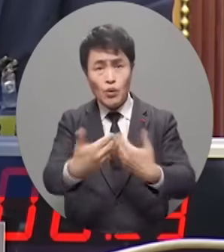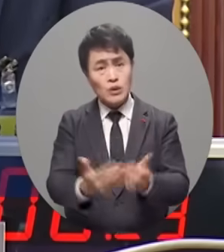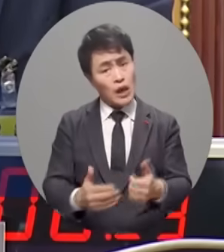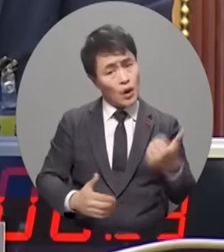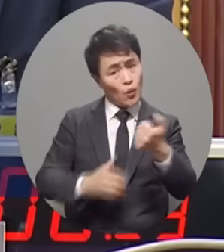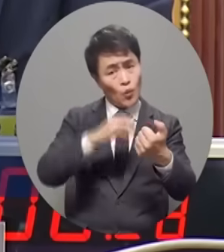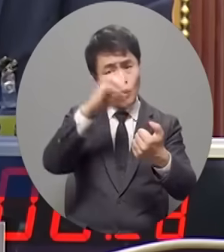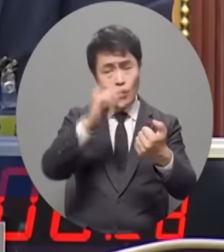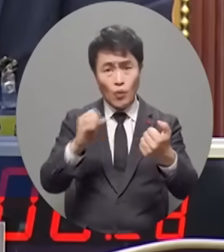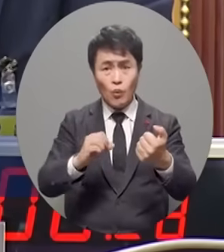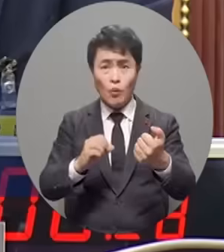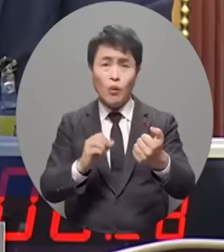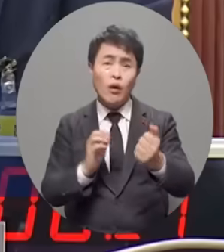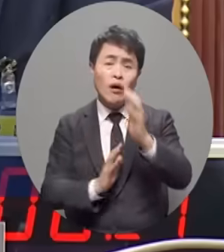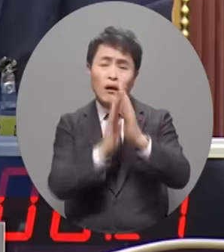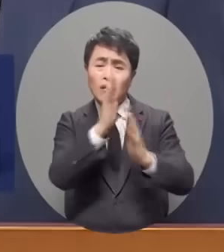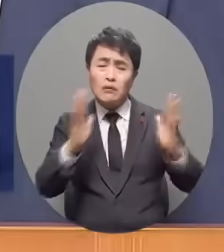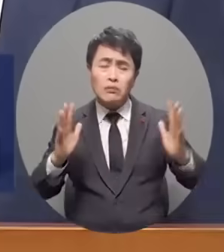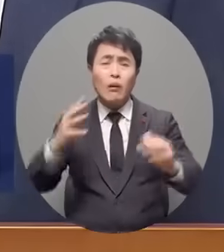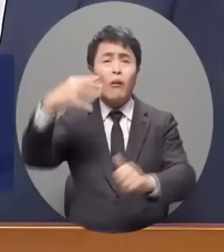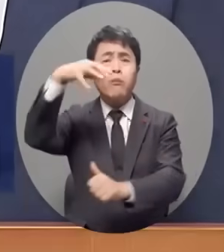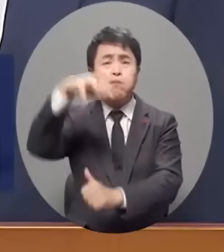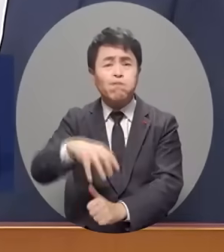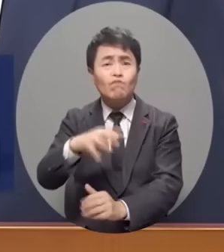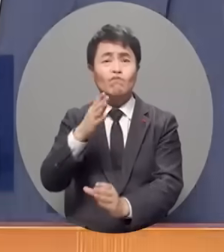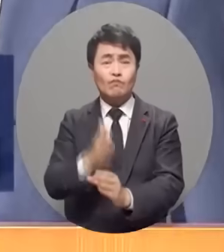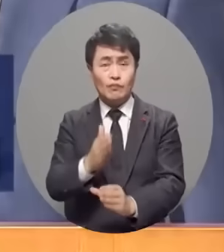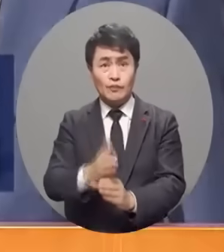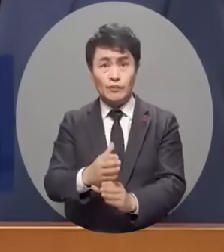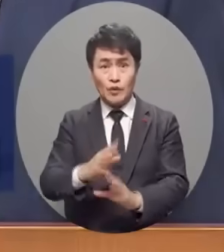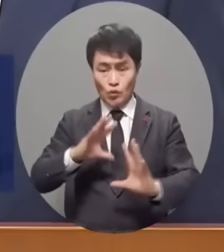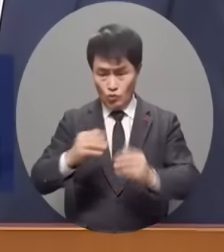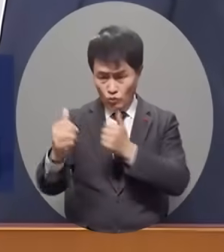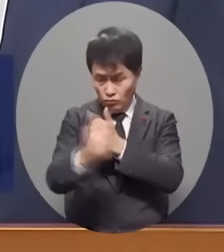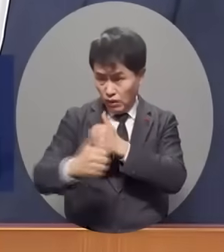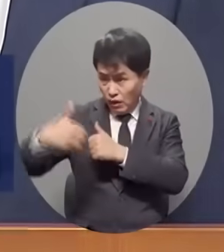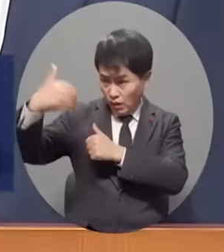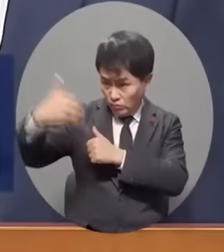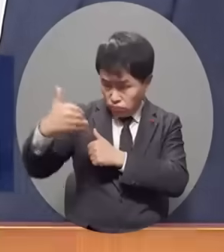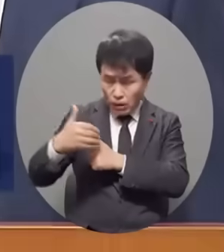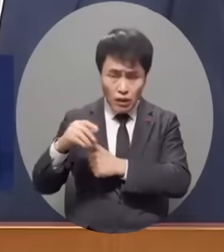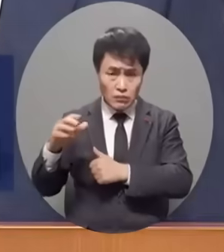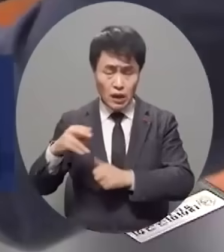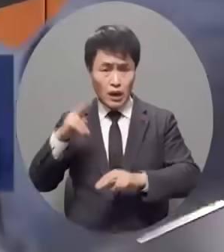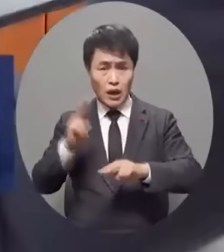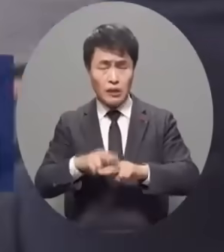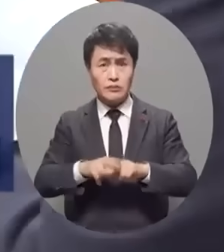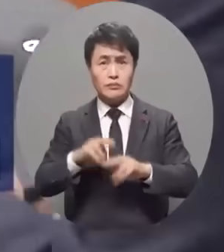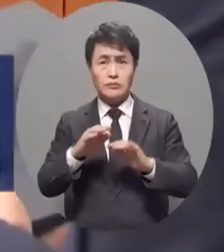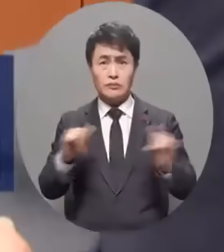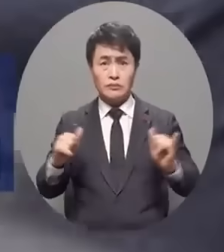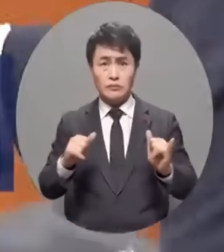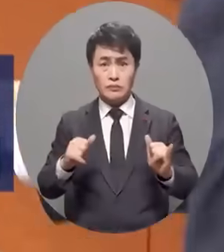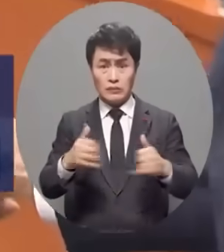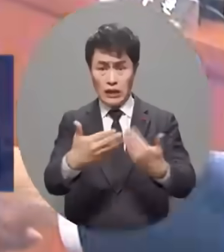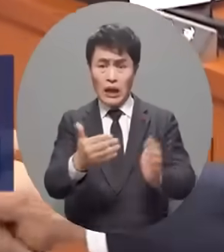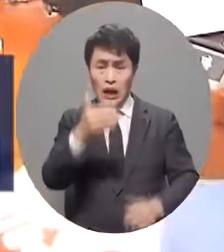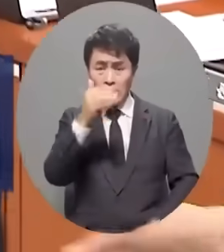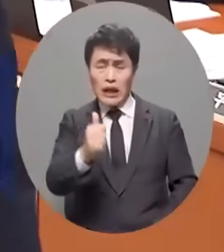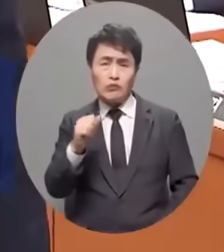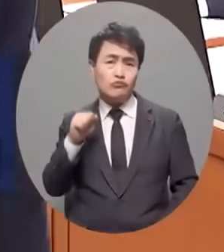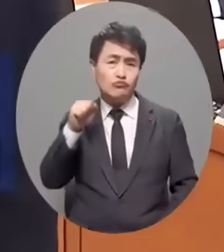50%가 그린벨트에 묶여 있다 보니 국회의원들의 부탁을 들으면서 앉아 있는 사람은 장관